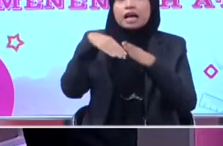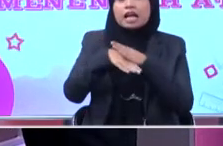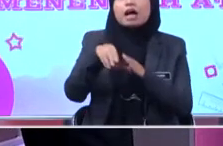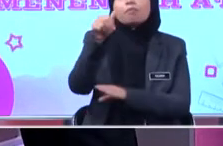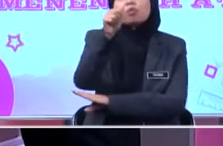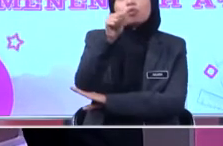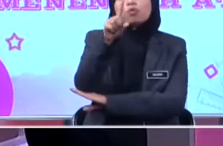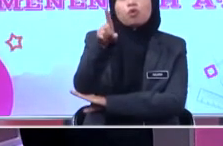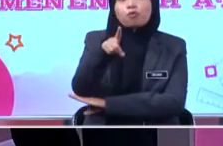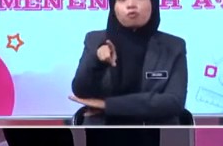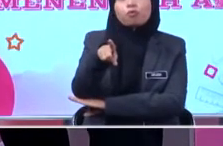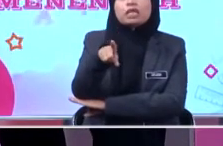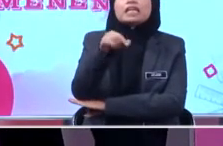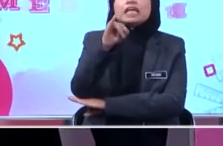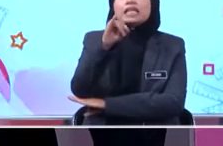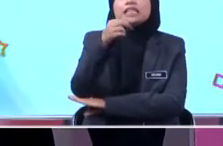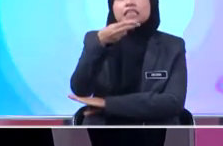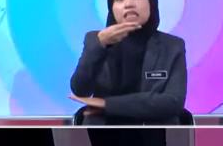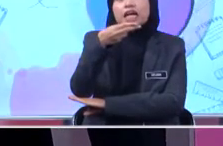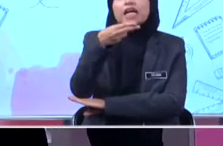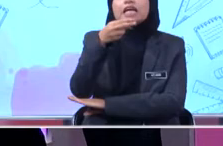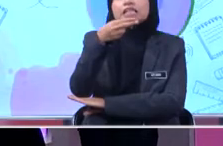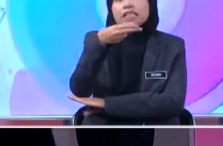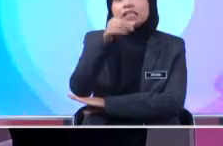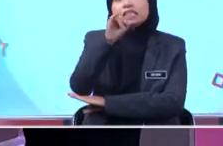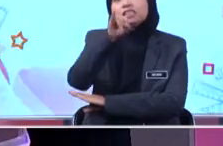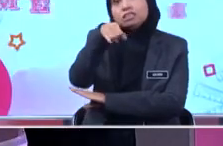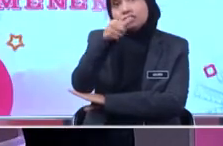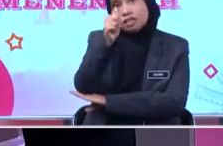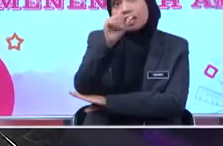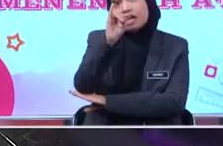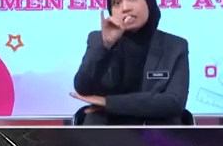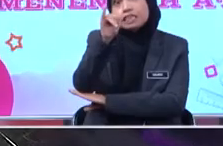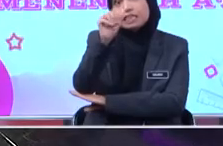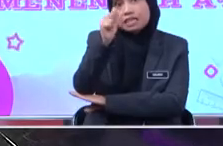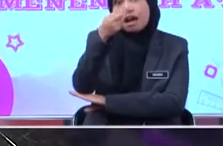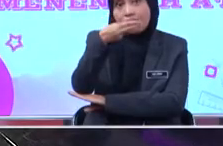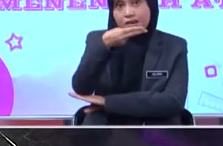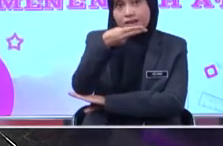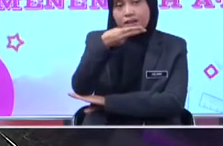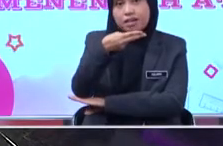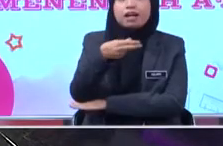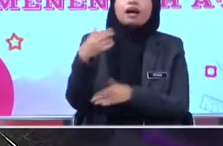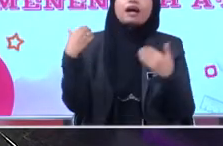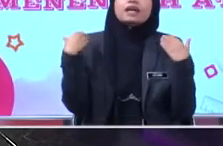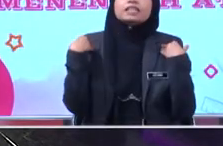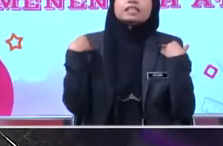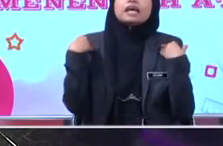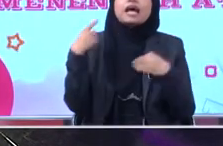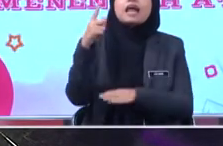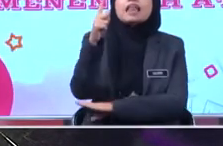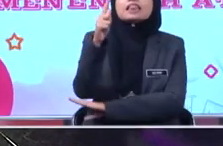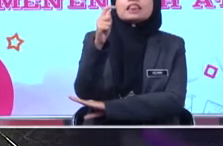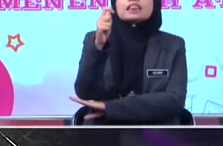dan lekatkan pada papan cyber magnet agen putih news ya disitu adanya tanwin